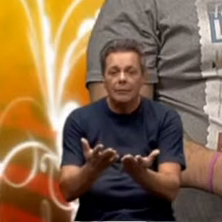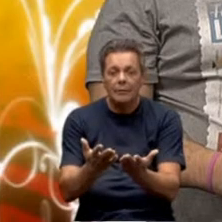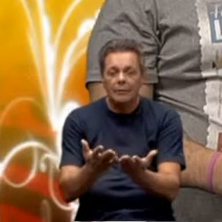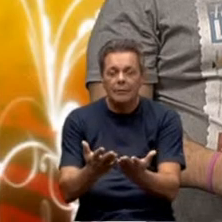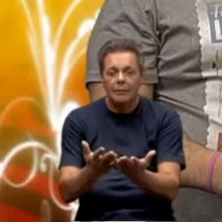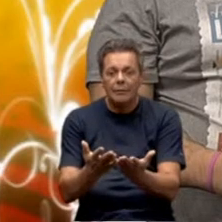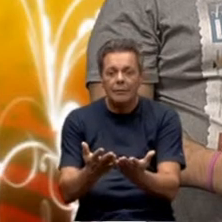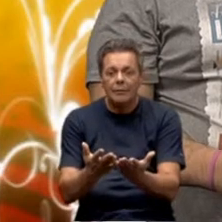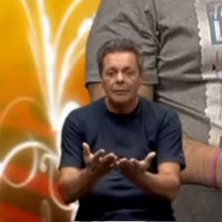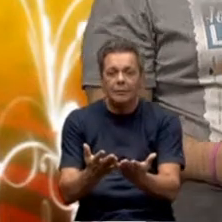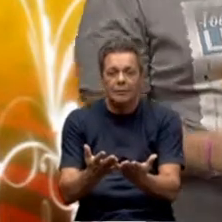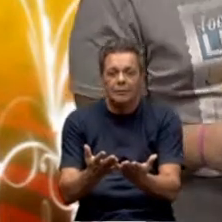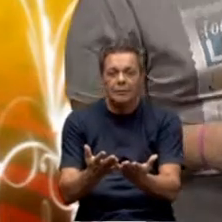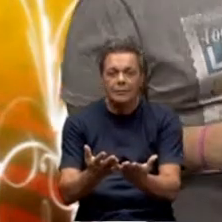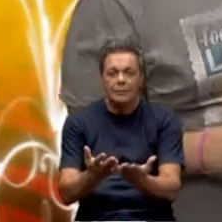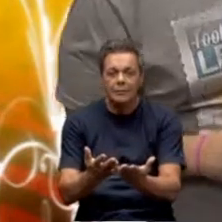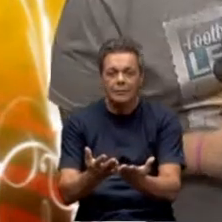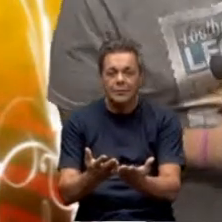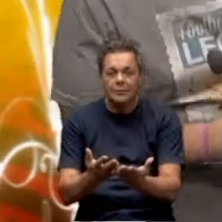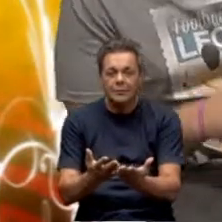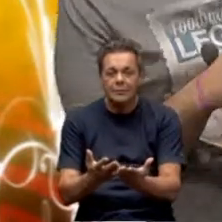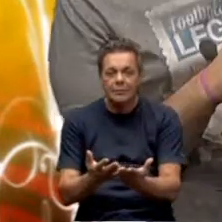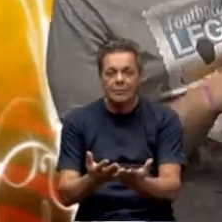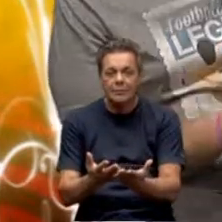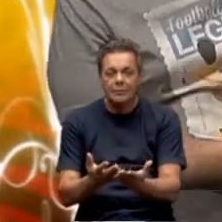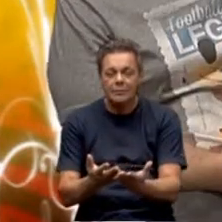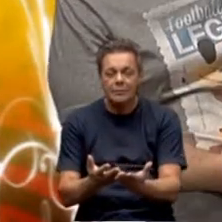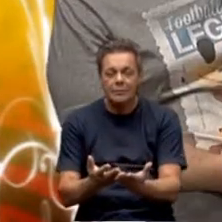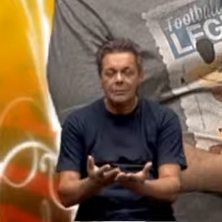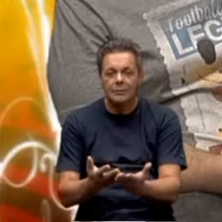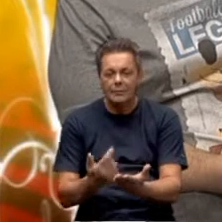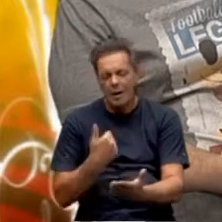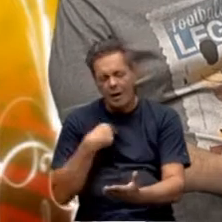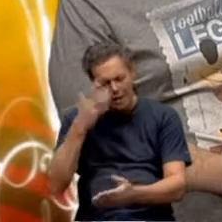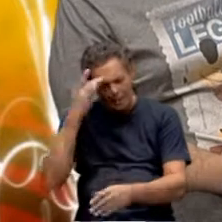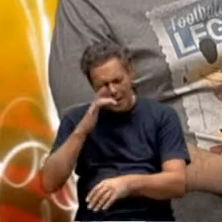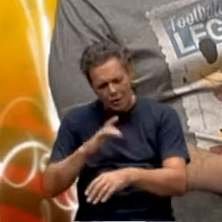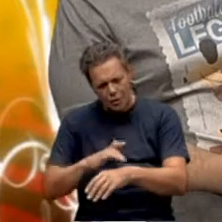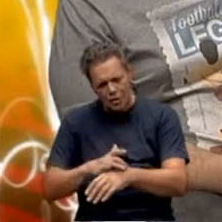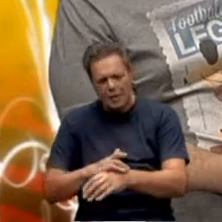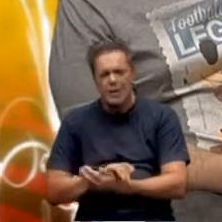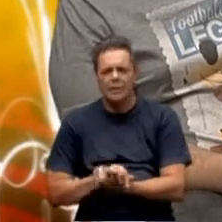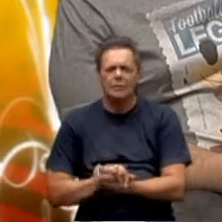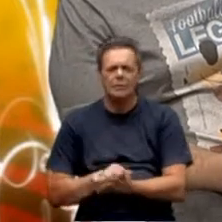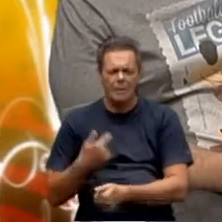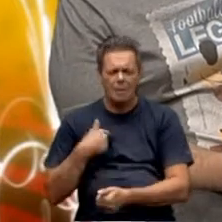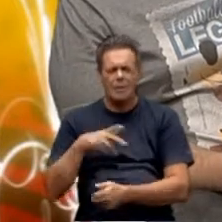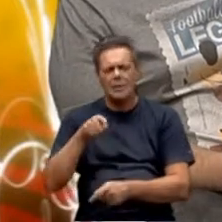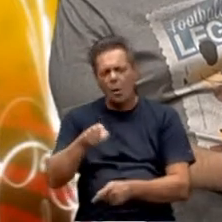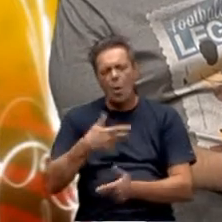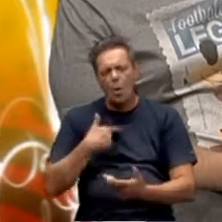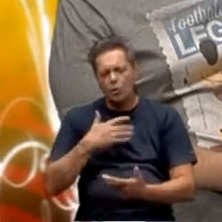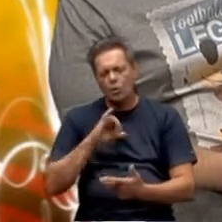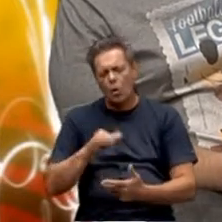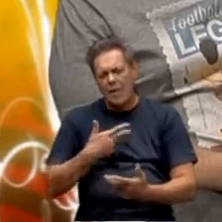Da sam probila termin. Aha. Evo. Završno. Pa naš cilj, znači, mi smo ono što jesmo.